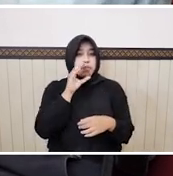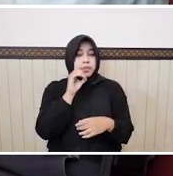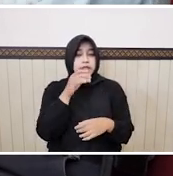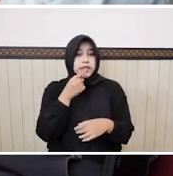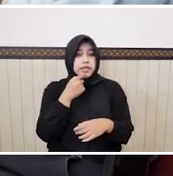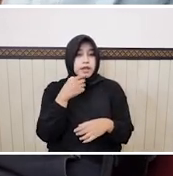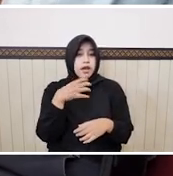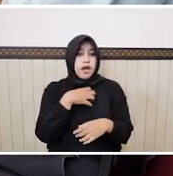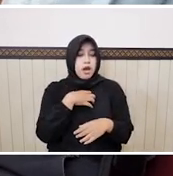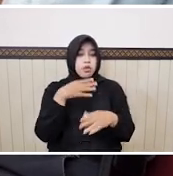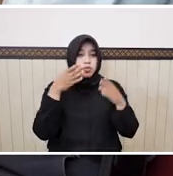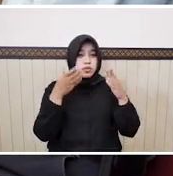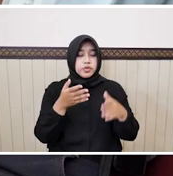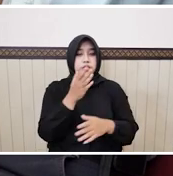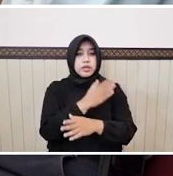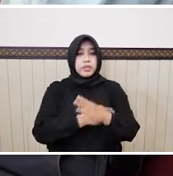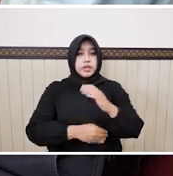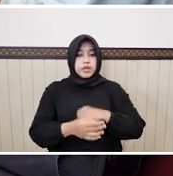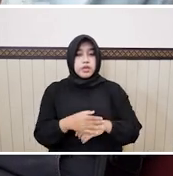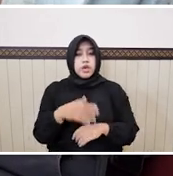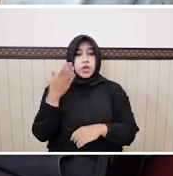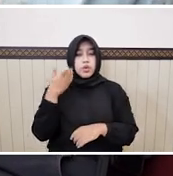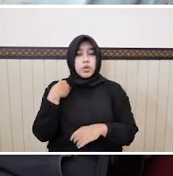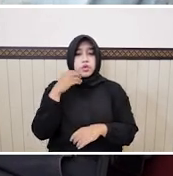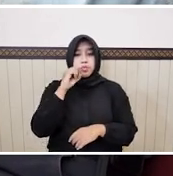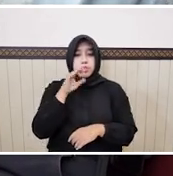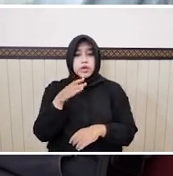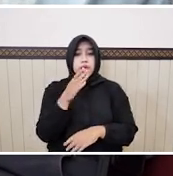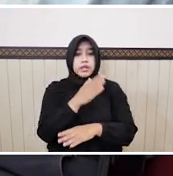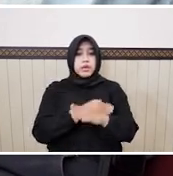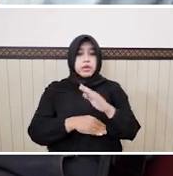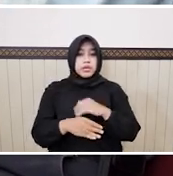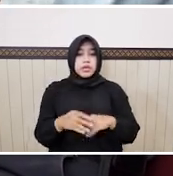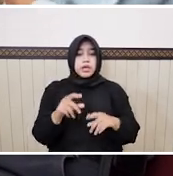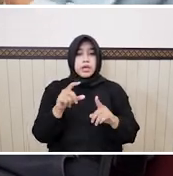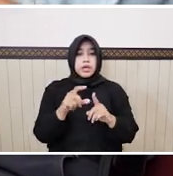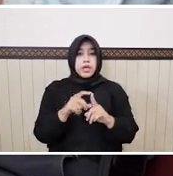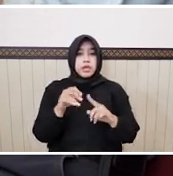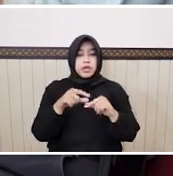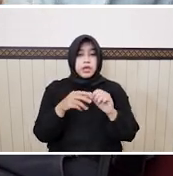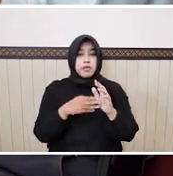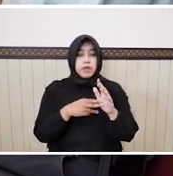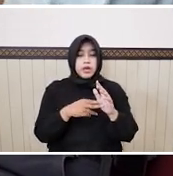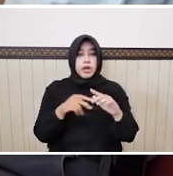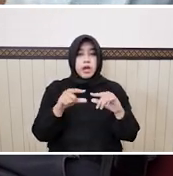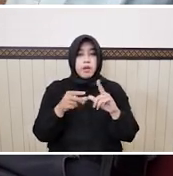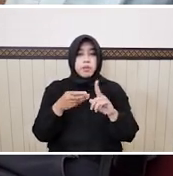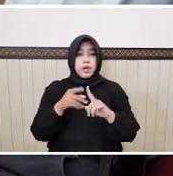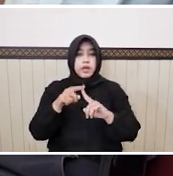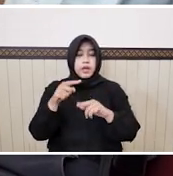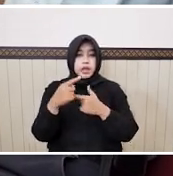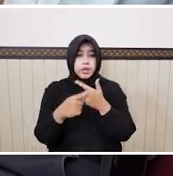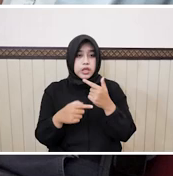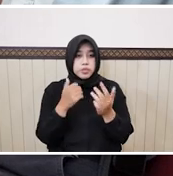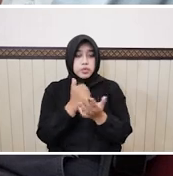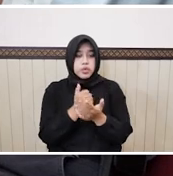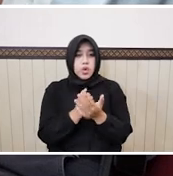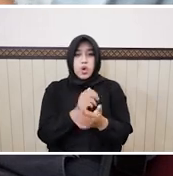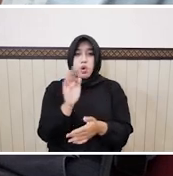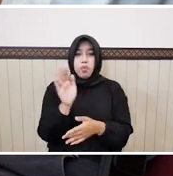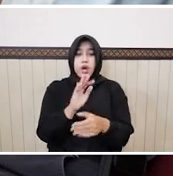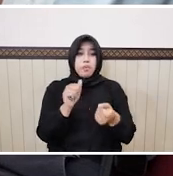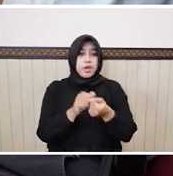masalah hak bagi disabilitas dulu kita menyebutnya difable different ability karena menurut kami sebetulnya ini bukan masalah kecacatan